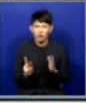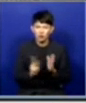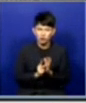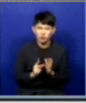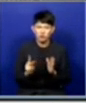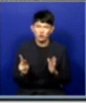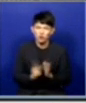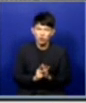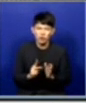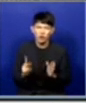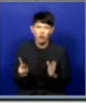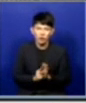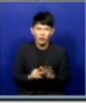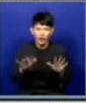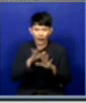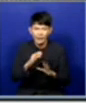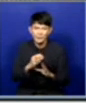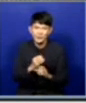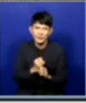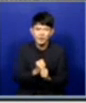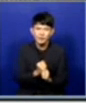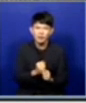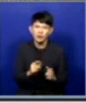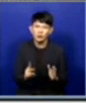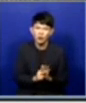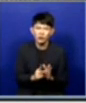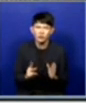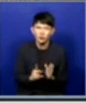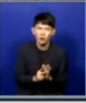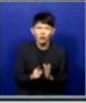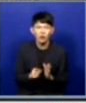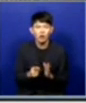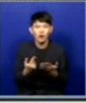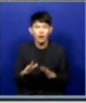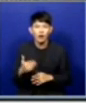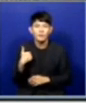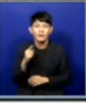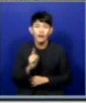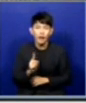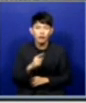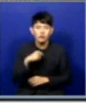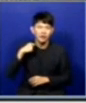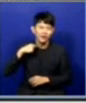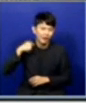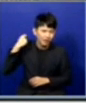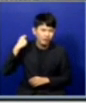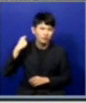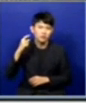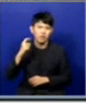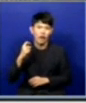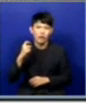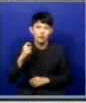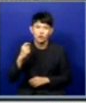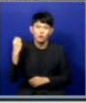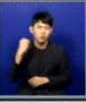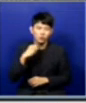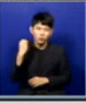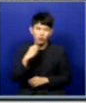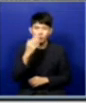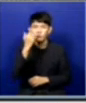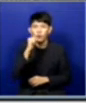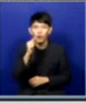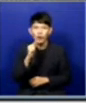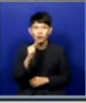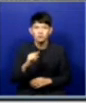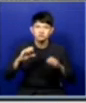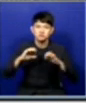จำกัดลงไปบีบลงไปแล้วก็จะมีคนฆ่าตัวตายรายวันเพื่อสังเวยรัฐ